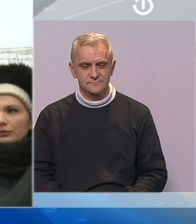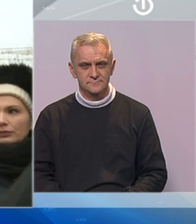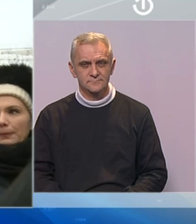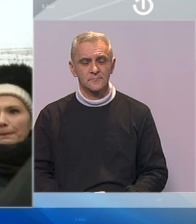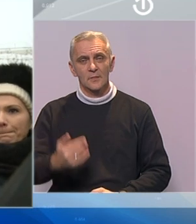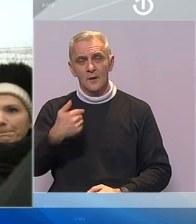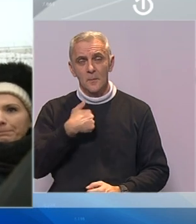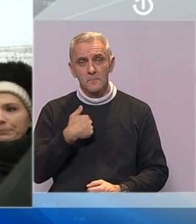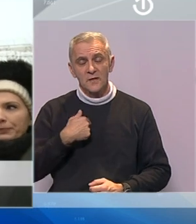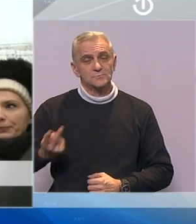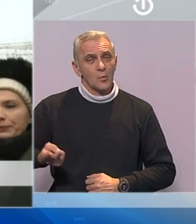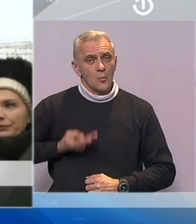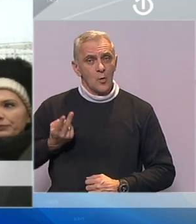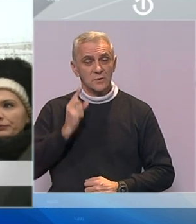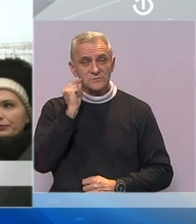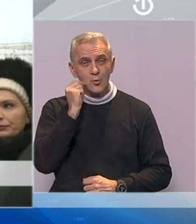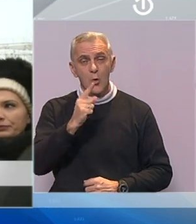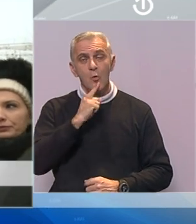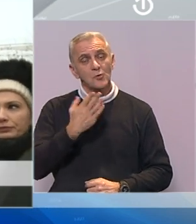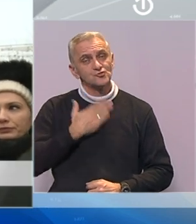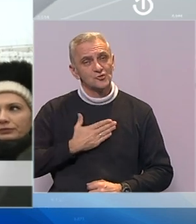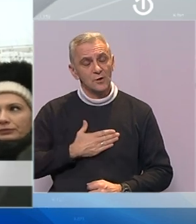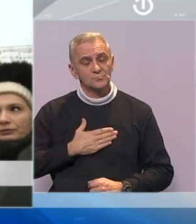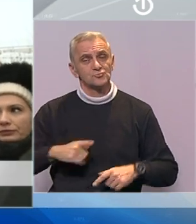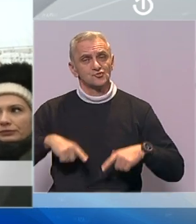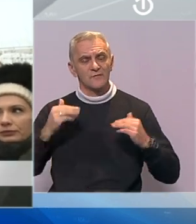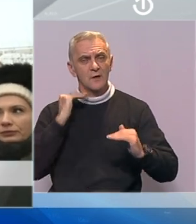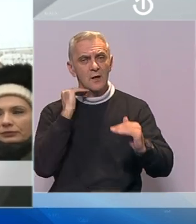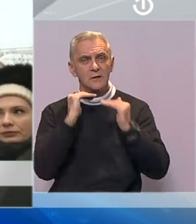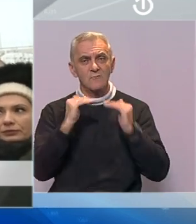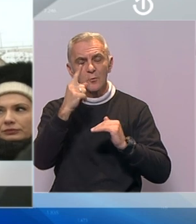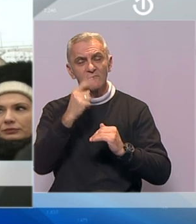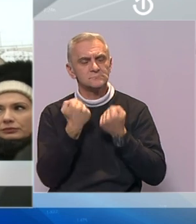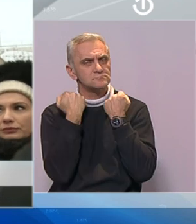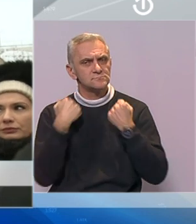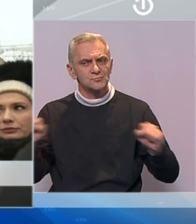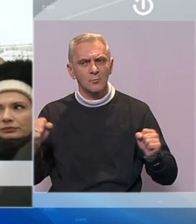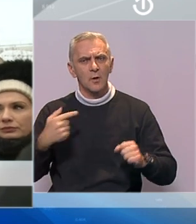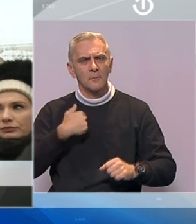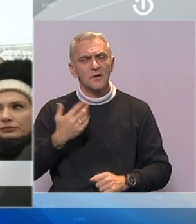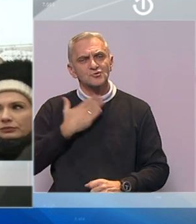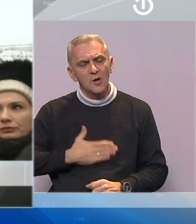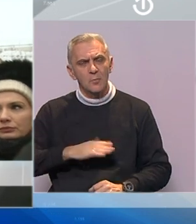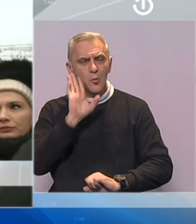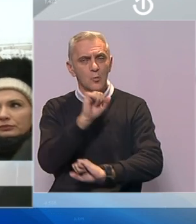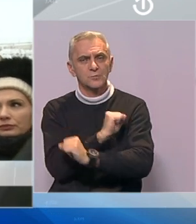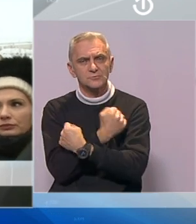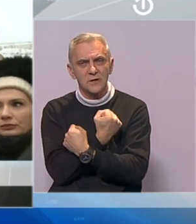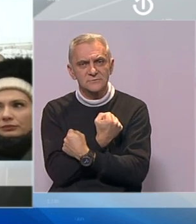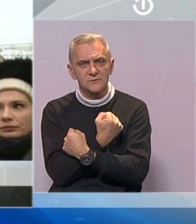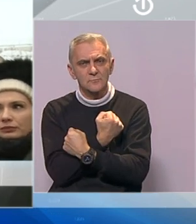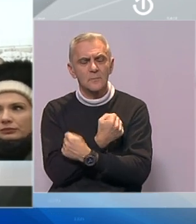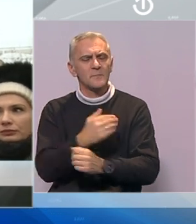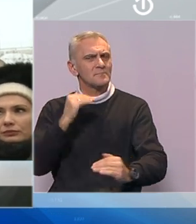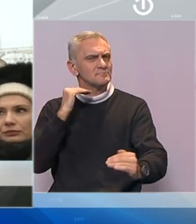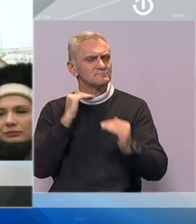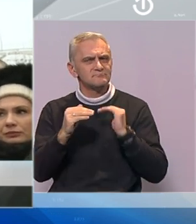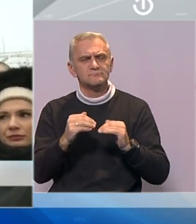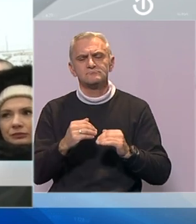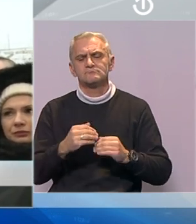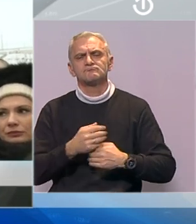Mi smo ponosni ljudi koji žele da žive ravnopravno i slobodno. Mi želimo Bosnu i Hercegovinu jednako